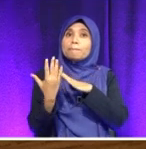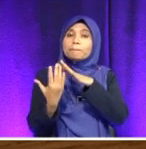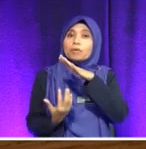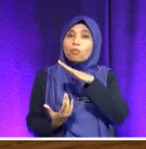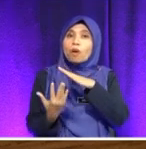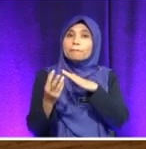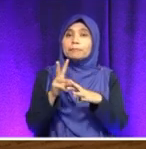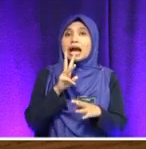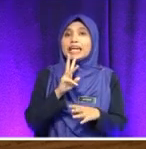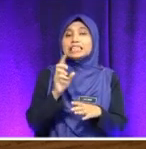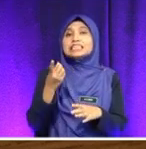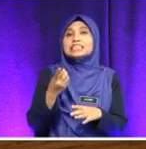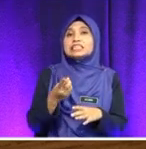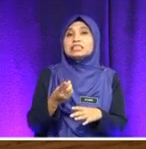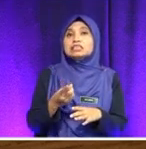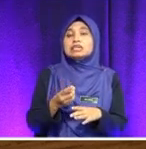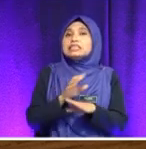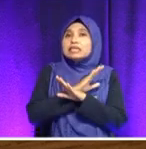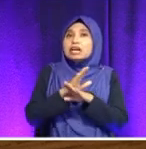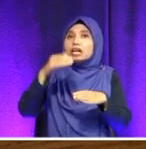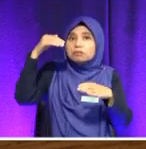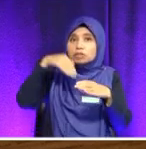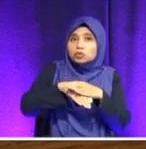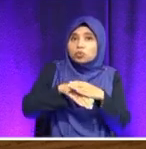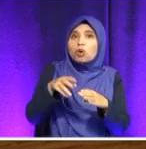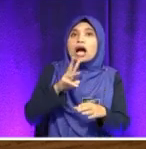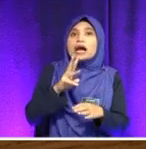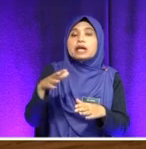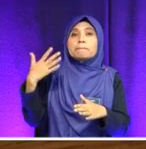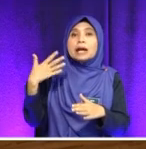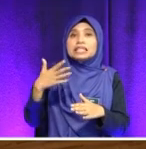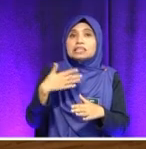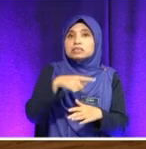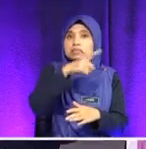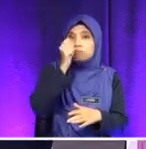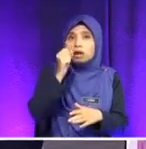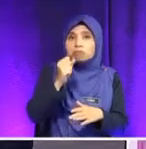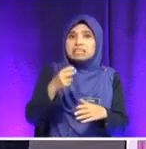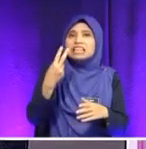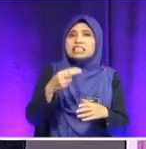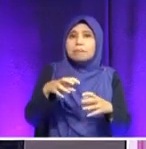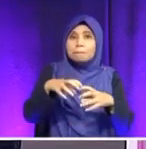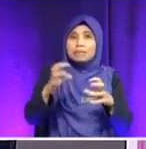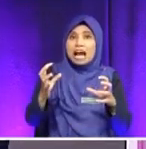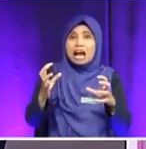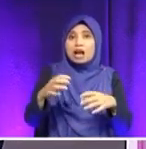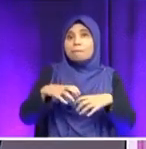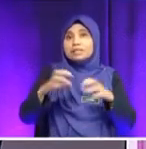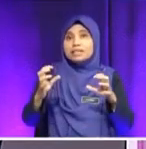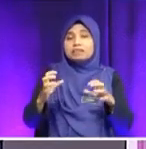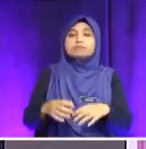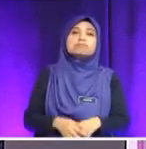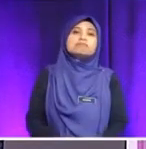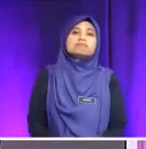bersihkan menggunakan wap, bukannya kita masukkan ke dalam air panas. Kenapa? Sebab glassware dia mudah pecah. Jadi kita tak rendamlah ke